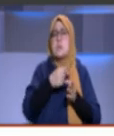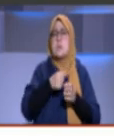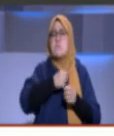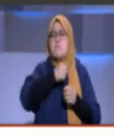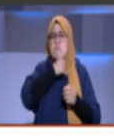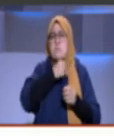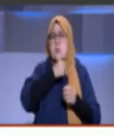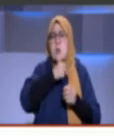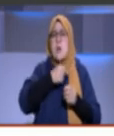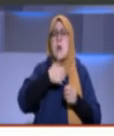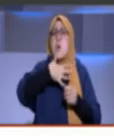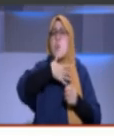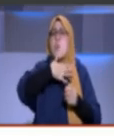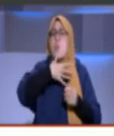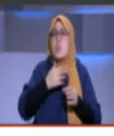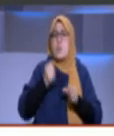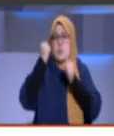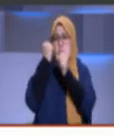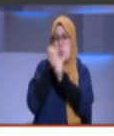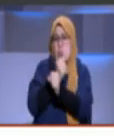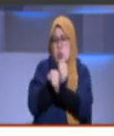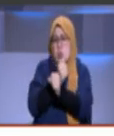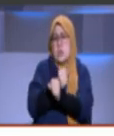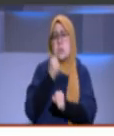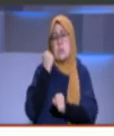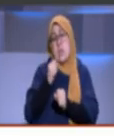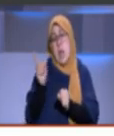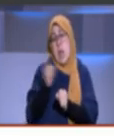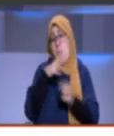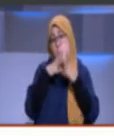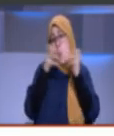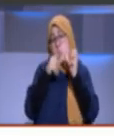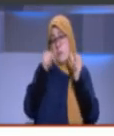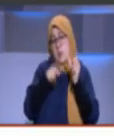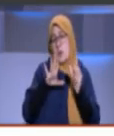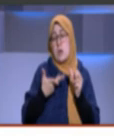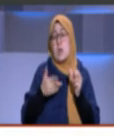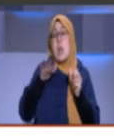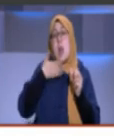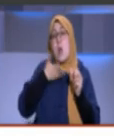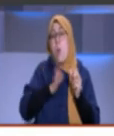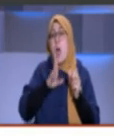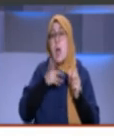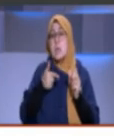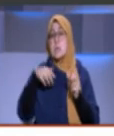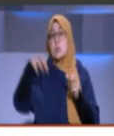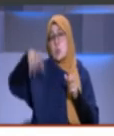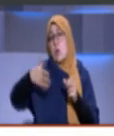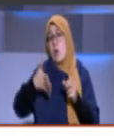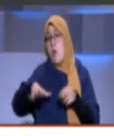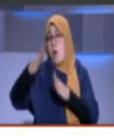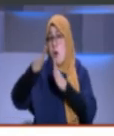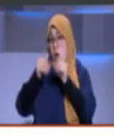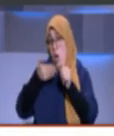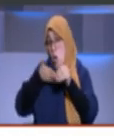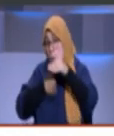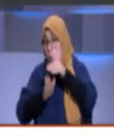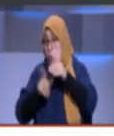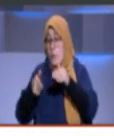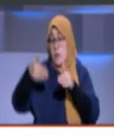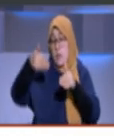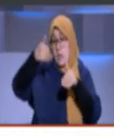6 أو 7 أحياء ينطبق عليهم ذات المواصفات اللي احنا بنتكلم عليها وعايز ينزل إلى القاهرة أو يدخل القاهرة في أحد